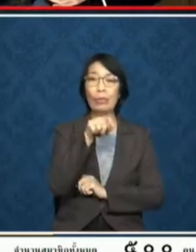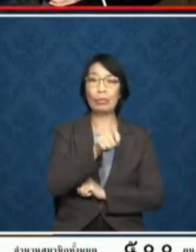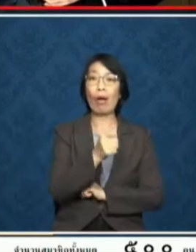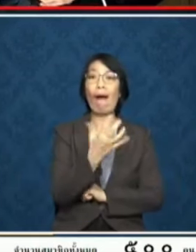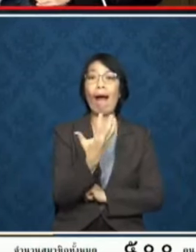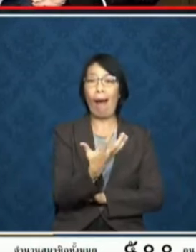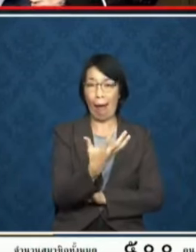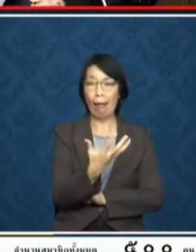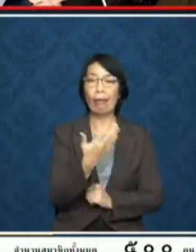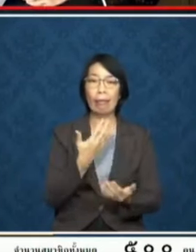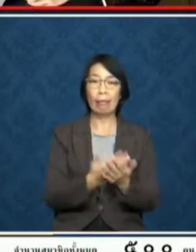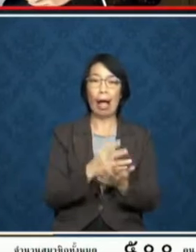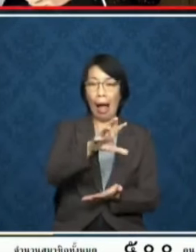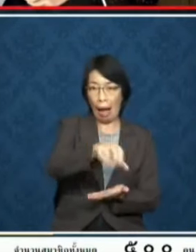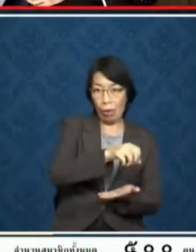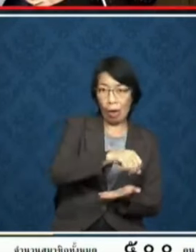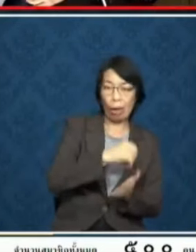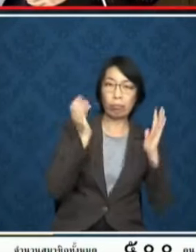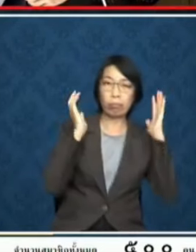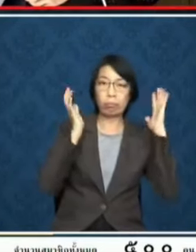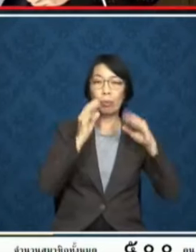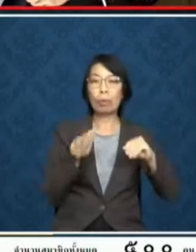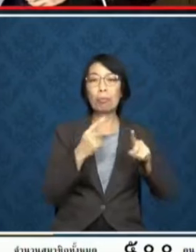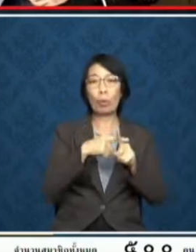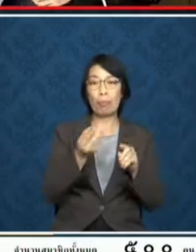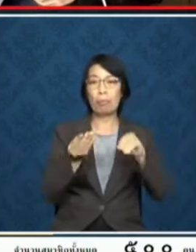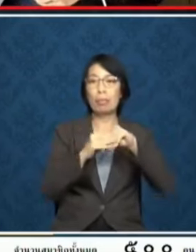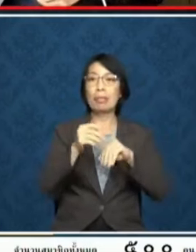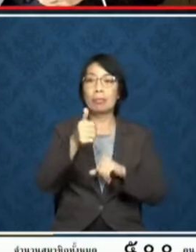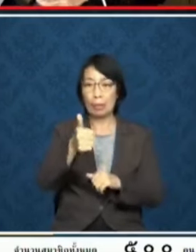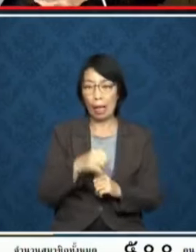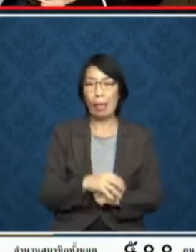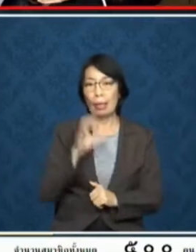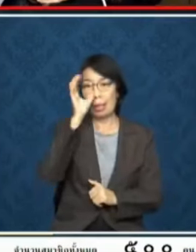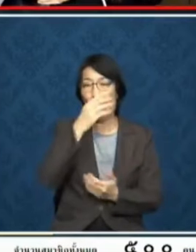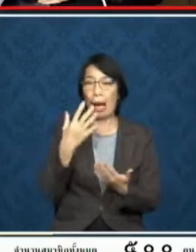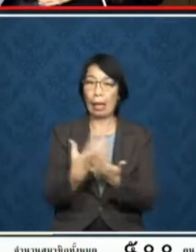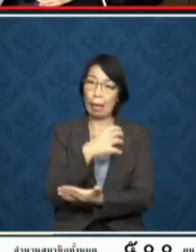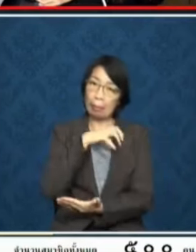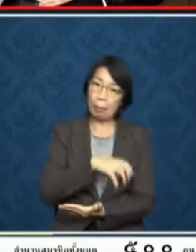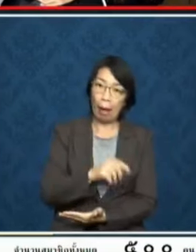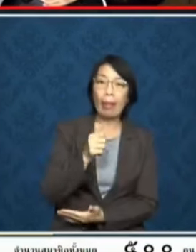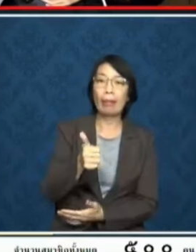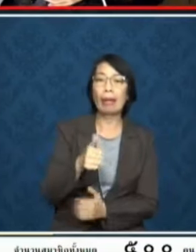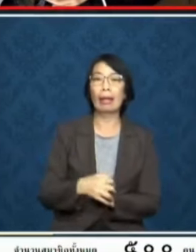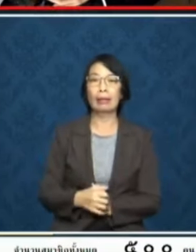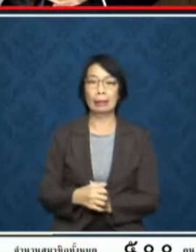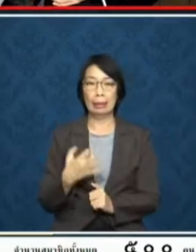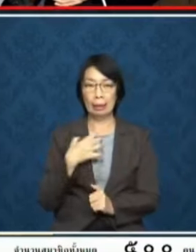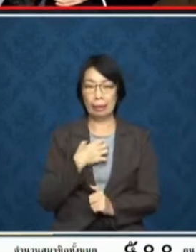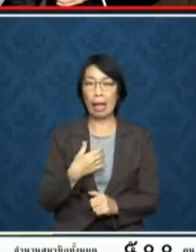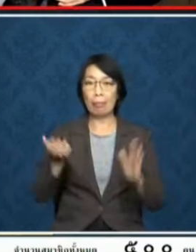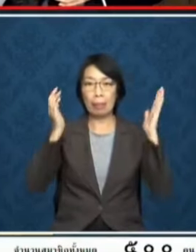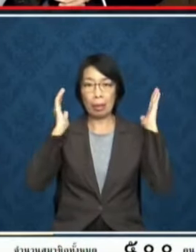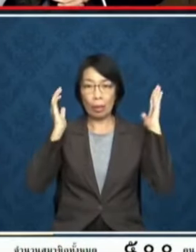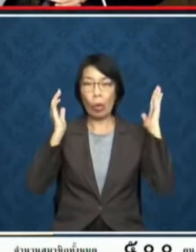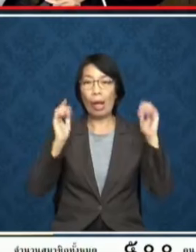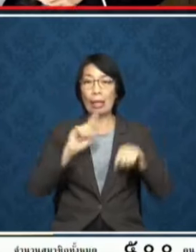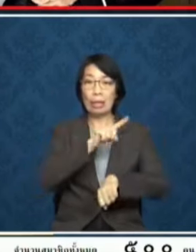ารถไปหารายได้ได้ค่ะจากการโฆษณาแล้วก็ไปแสวงหากำไรได้โดยสามารถที่จะมีการโฆษณาได้